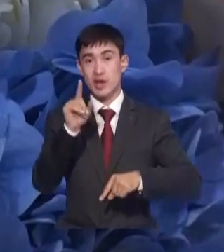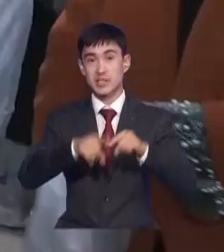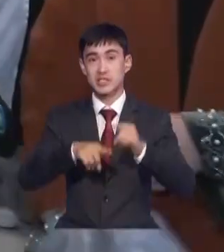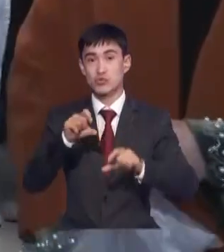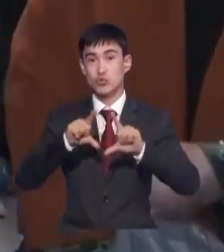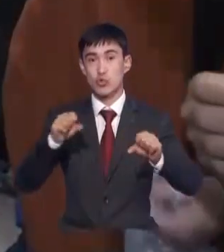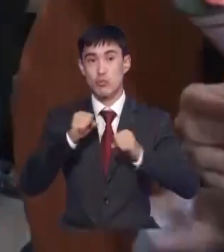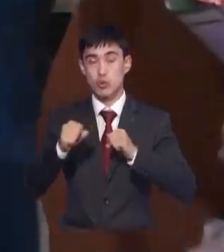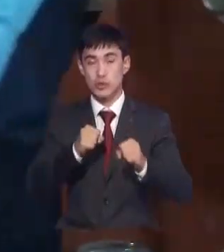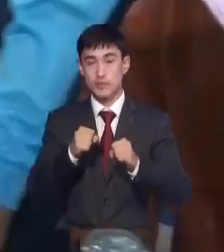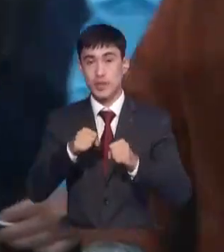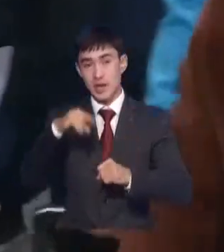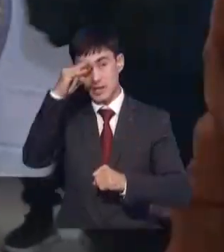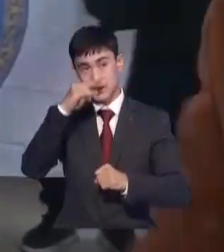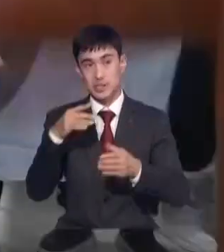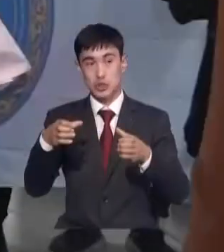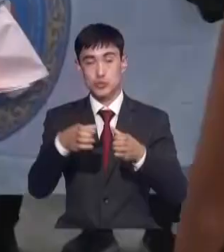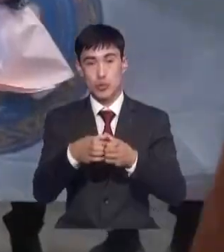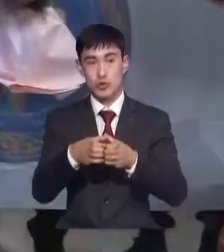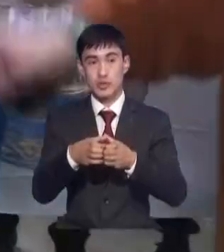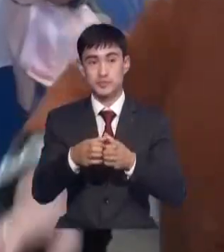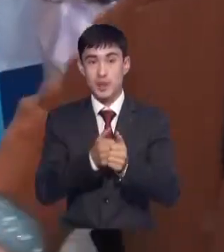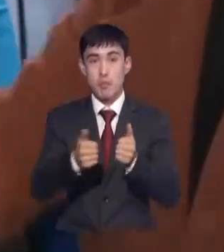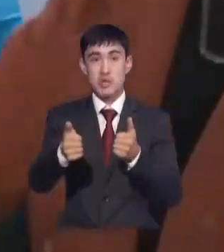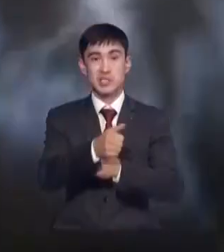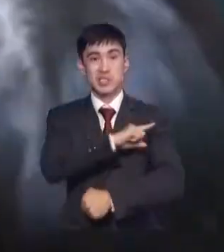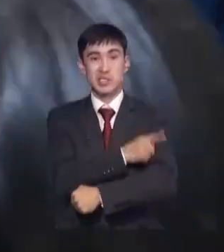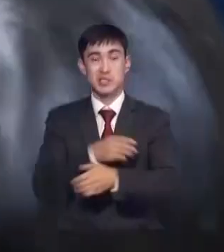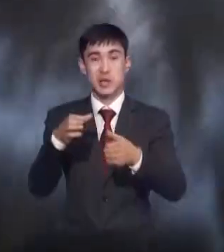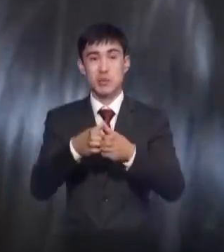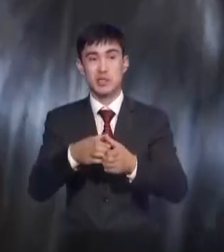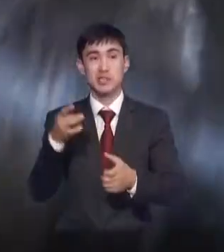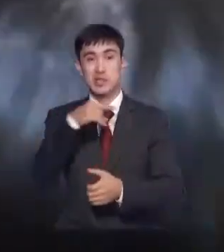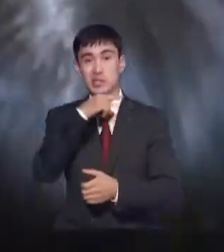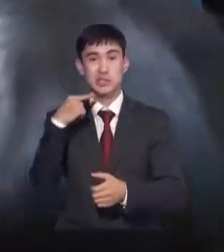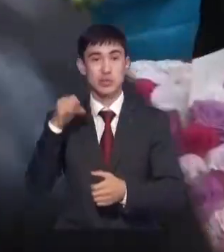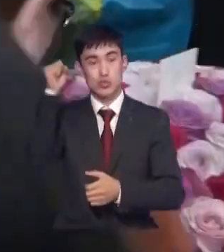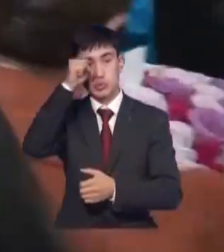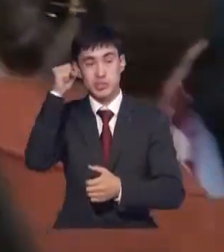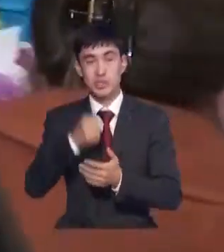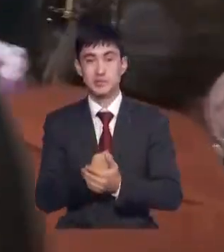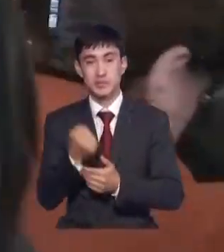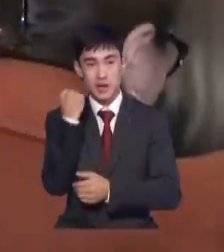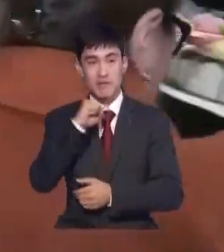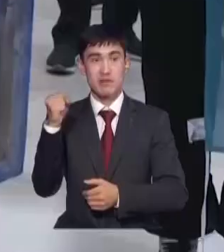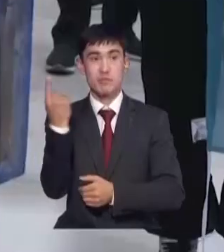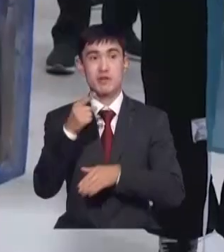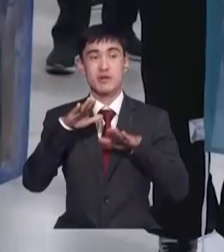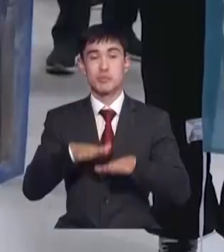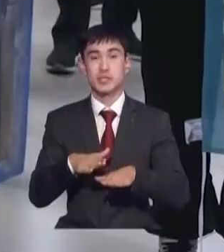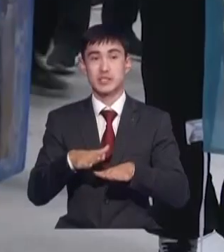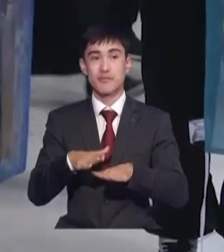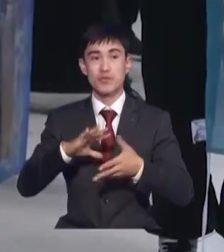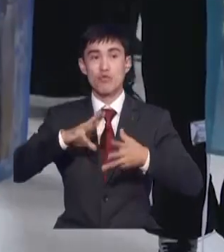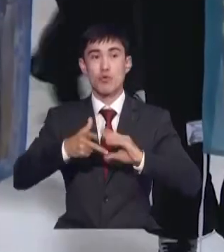отечественной школы бокса. Казахстанская сборная обошла сильные команды из России и Узбекистана, завоевав первое место